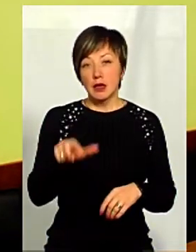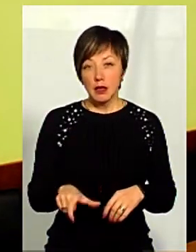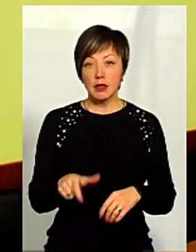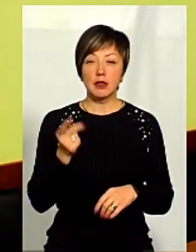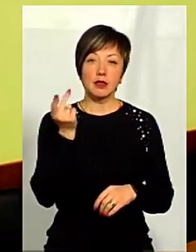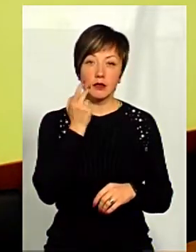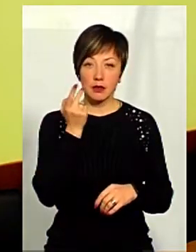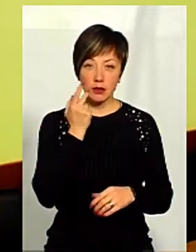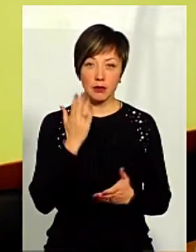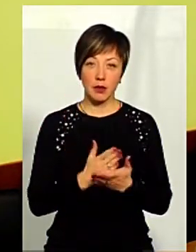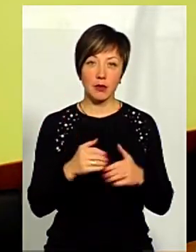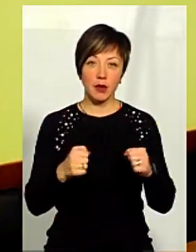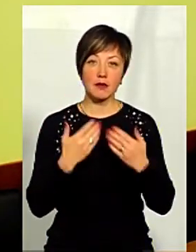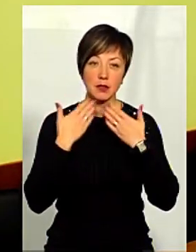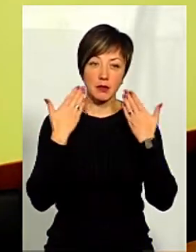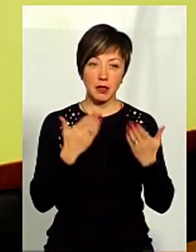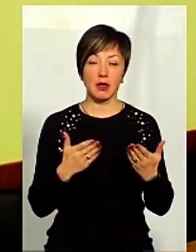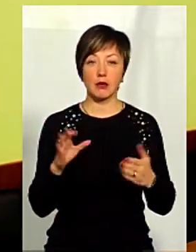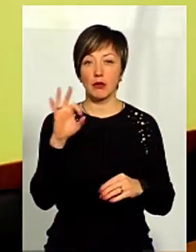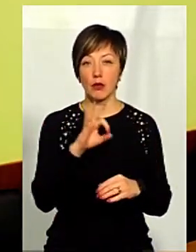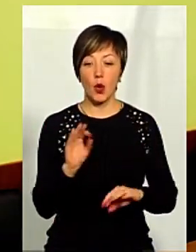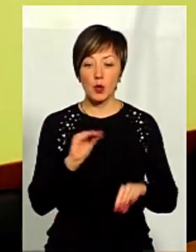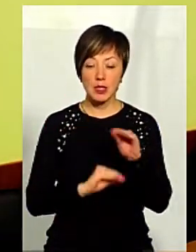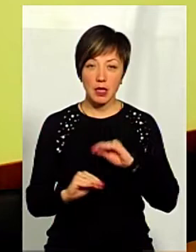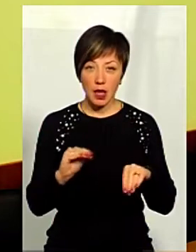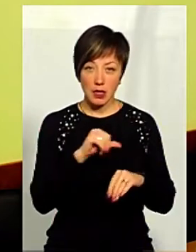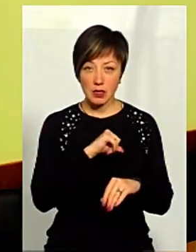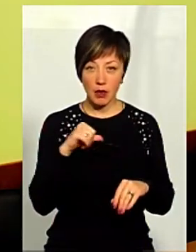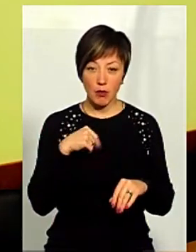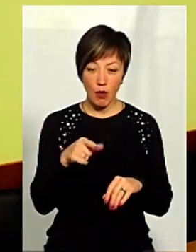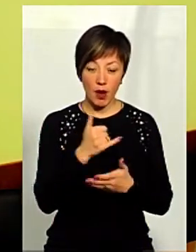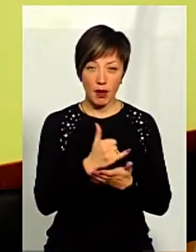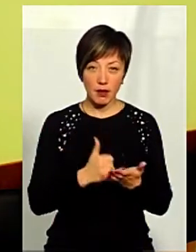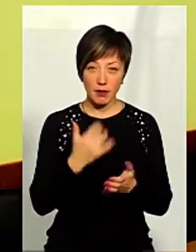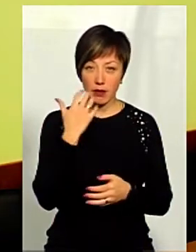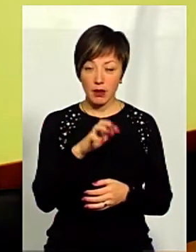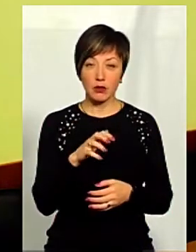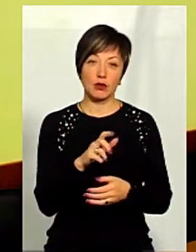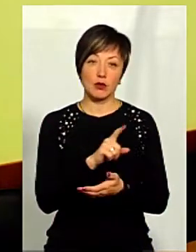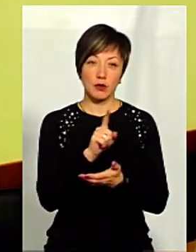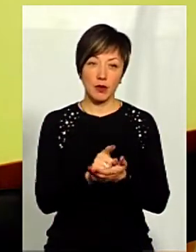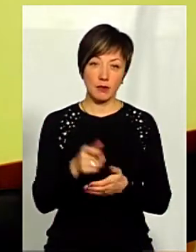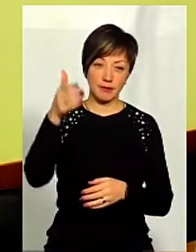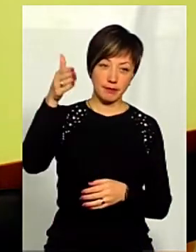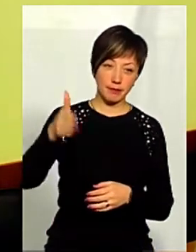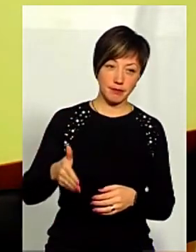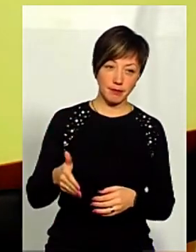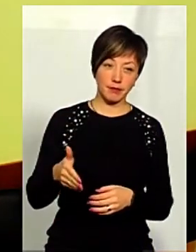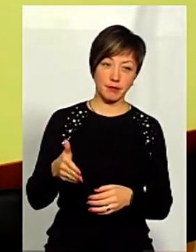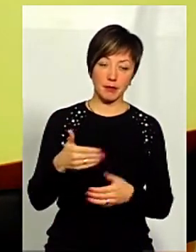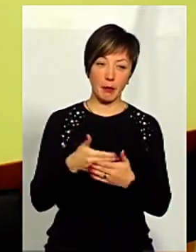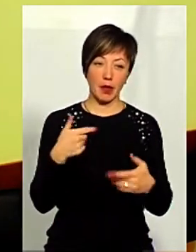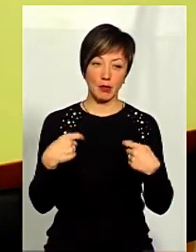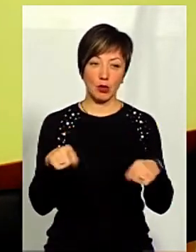ринку запитати про склад самого глінтвейну. Він зобов'язаний взагалі його вивісити перед тим, як